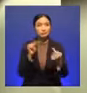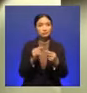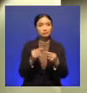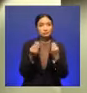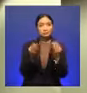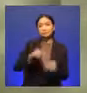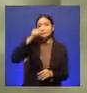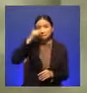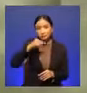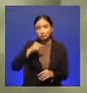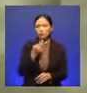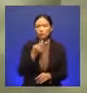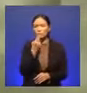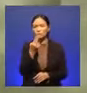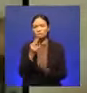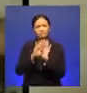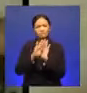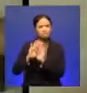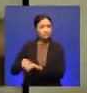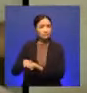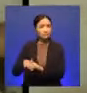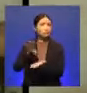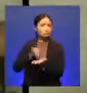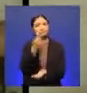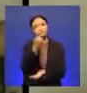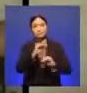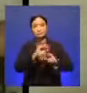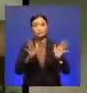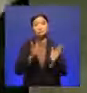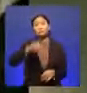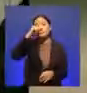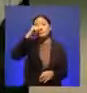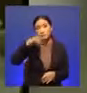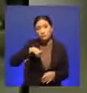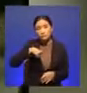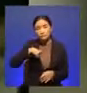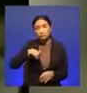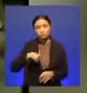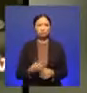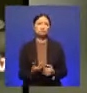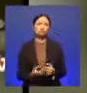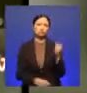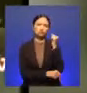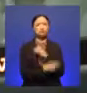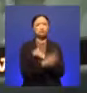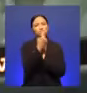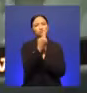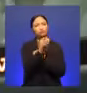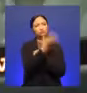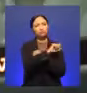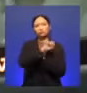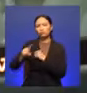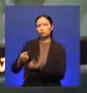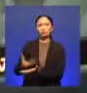ทยสูบบุหรี่น้อยลงข้อมูลก็ปรากฏเลยครับว่าคนที่เศรษฐฐานะต่ำกว่าเนี่ยจะสูบมากกว่าคนที่มี